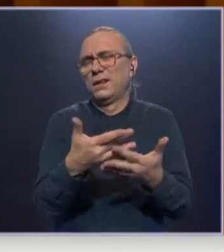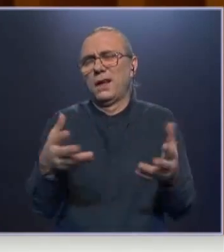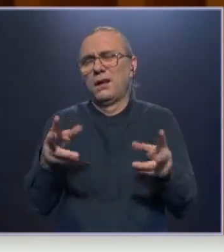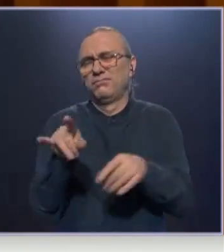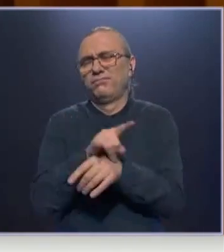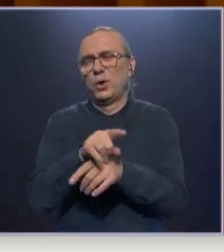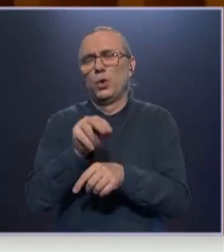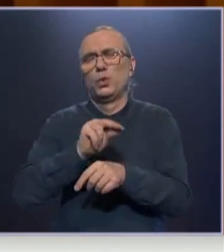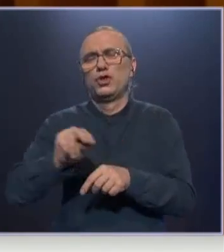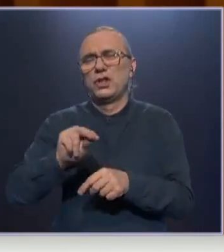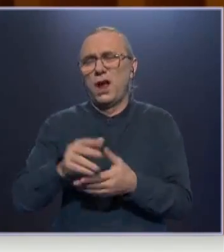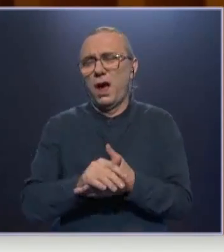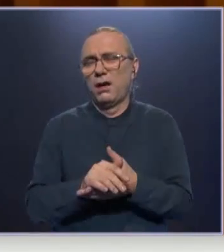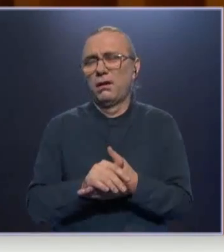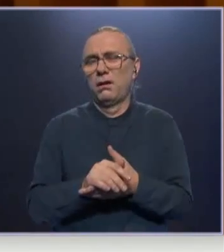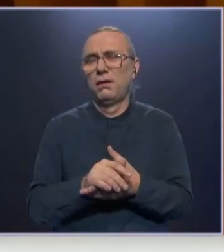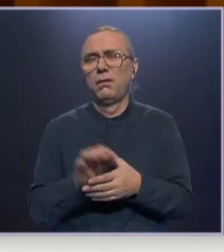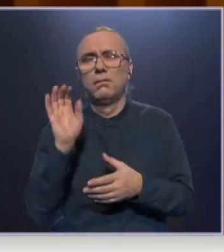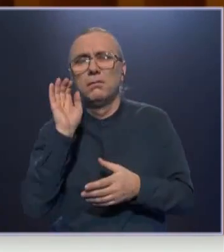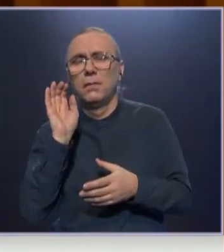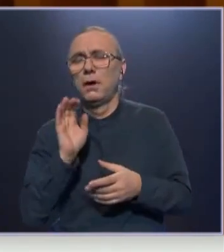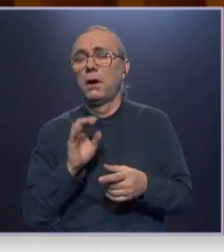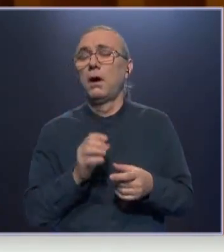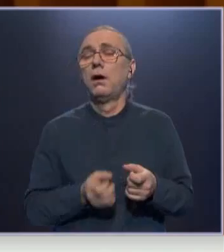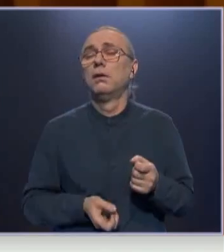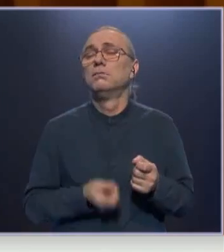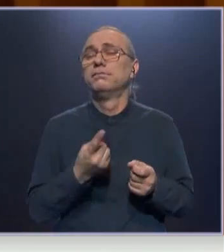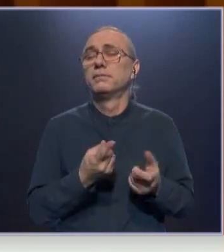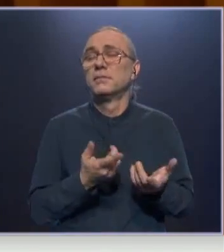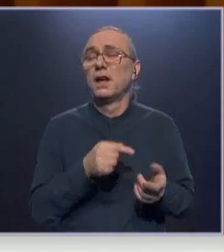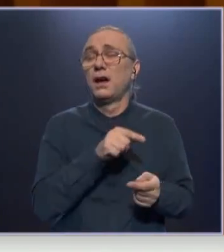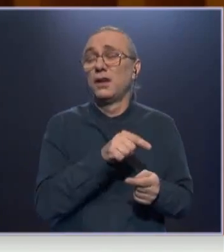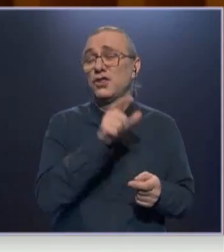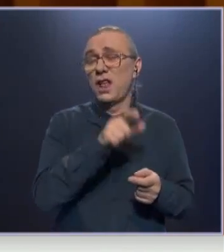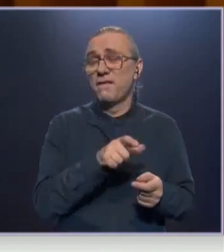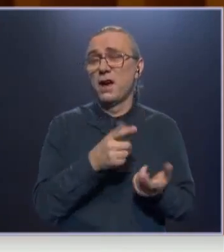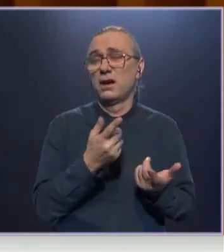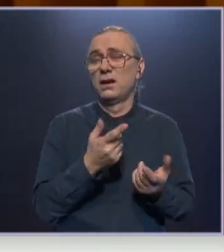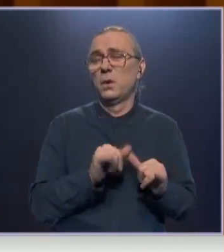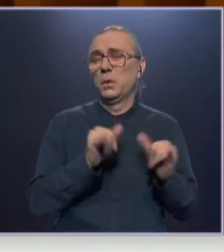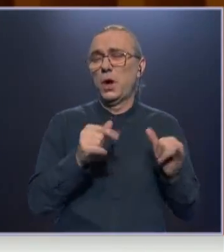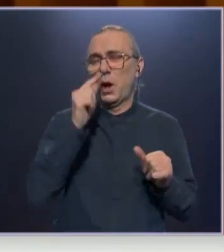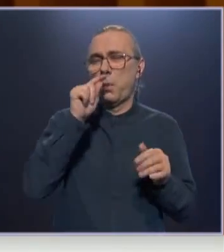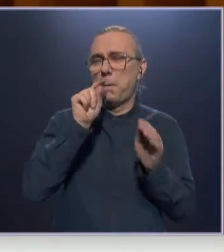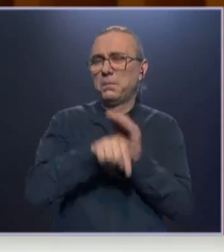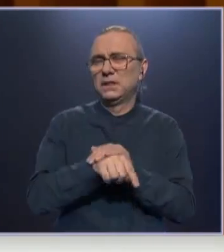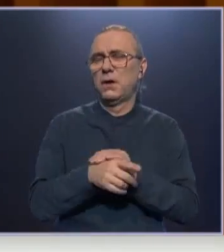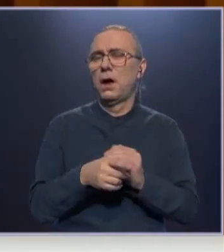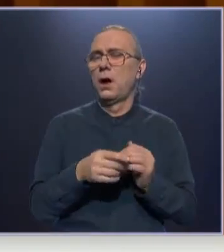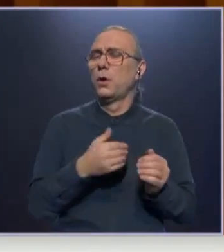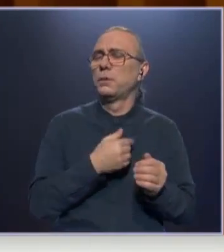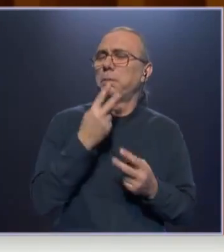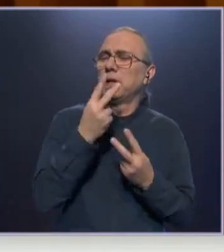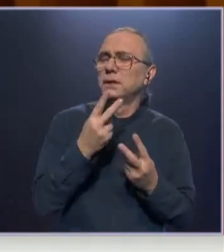проявляет чрезмерное любопытство. Ошибка является само желание поглазеть на какое-то чудо. Люди